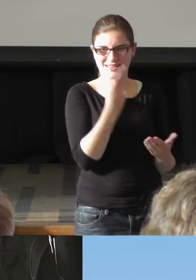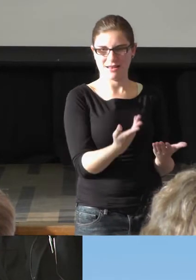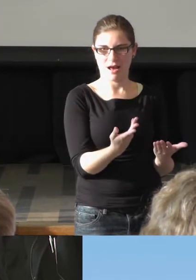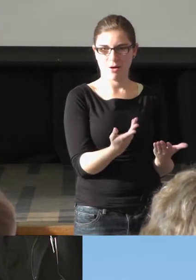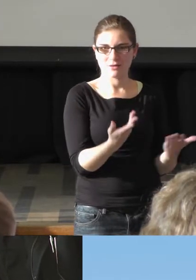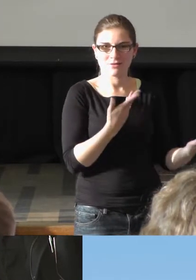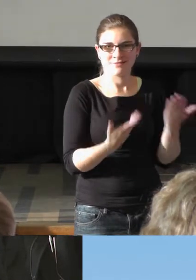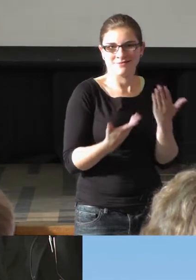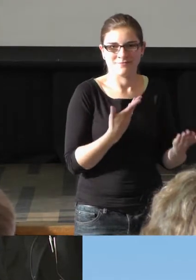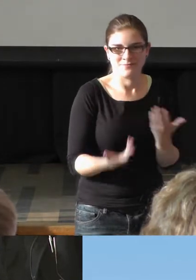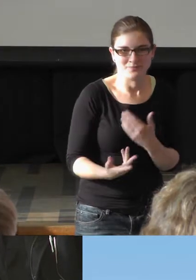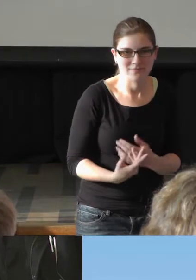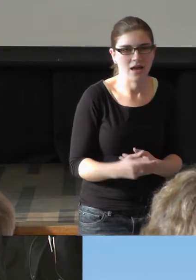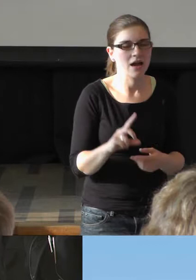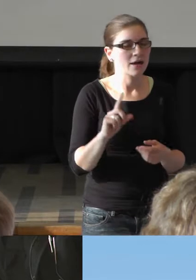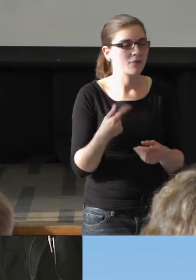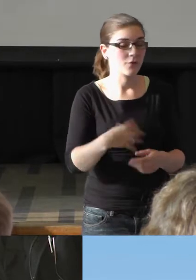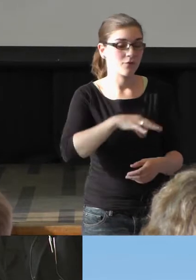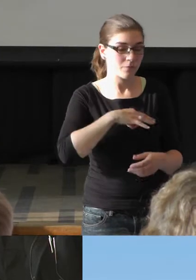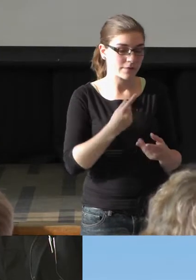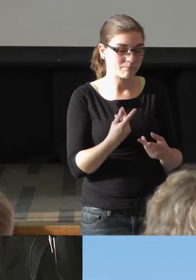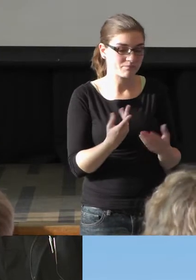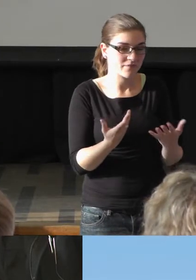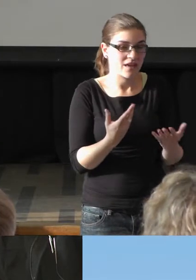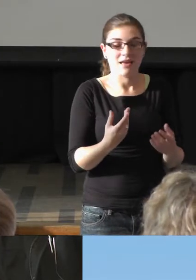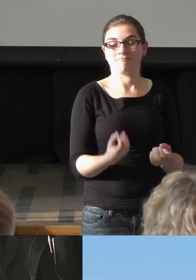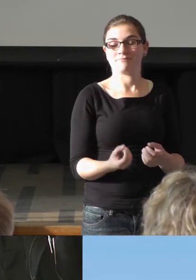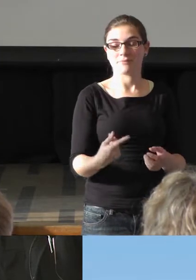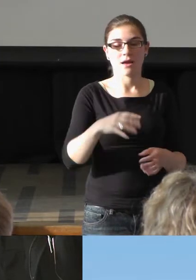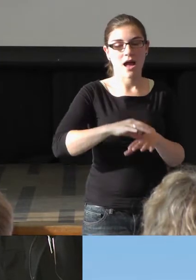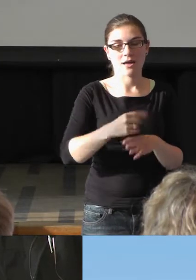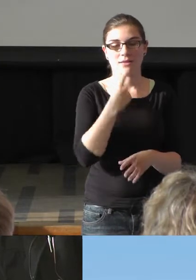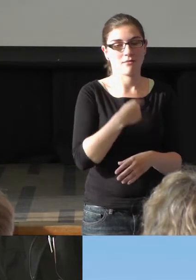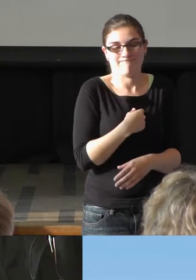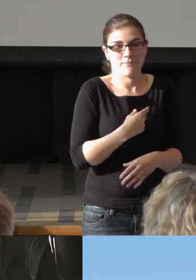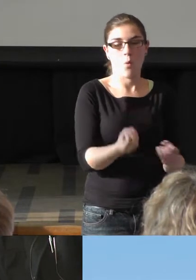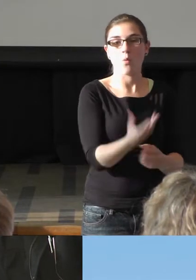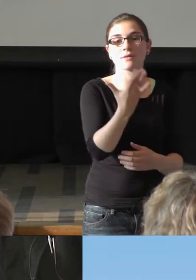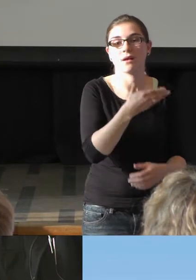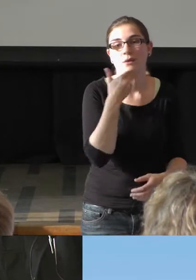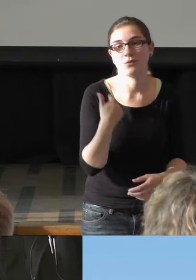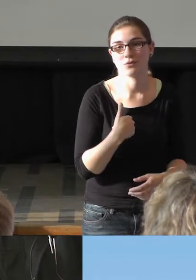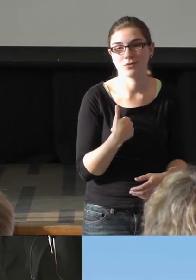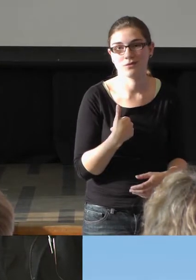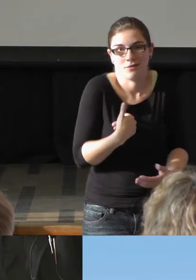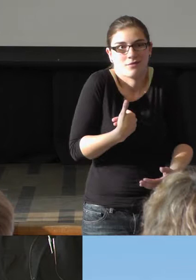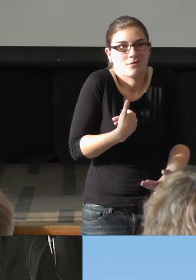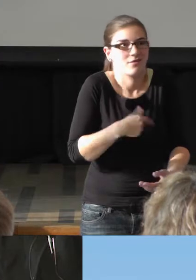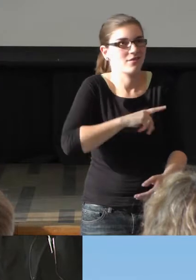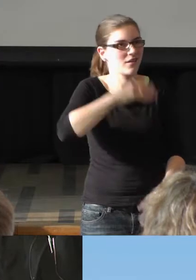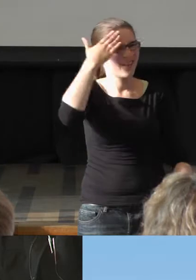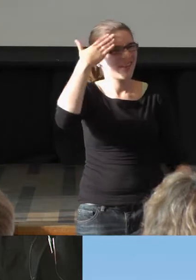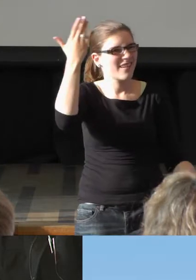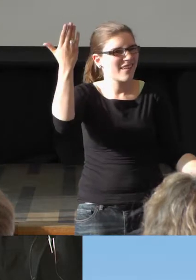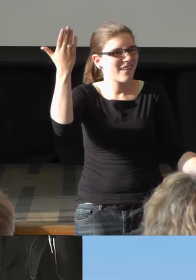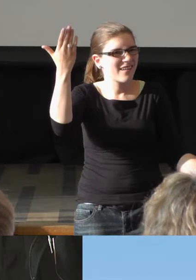Polyneuropathie beschrieben worden bei mir, das heißt, ohne erkennbare oder greifbare Ursachen. Da passt man sich natürlich erstmal in den Kopf und sagt, der hat